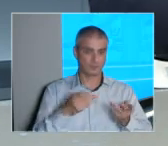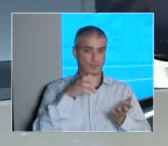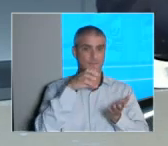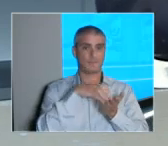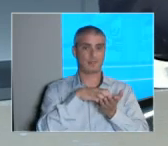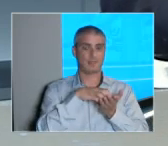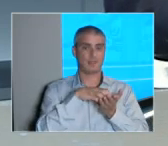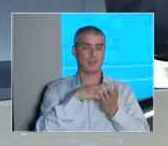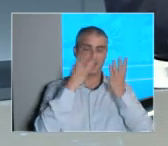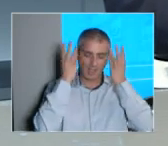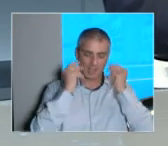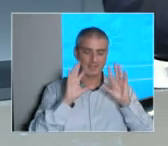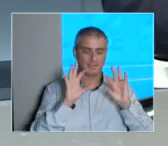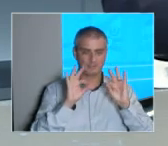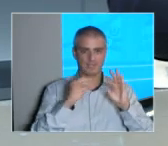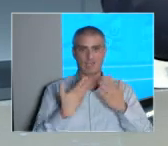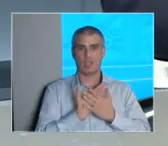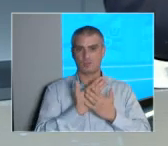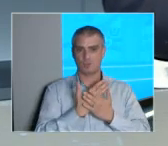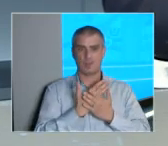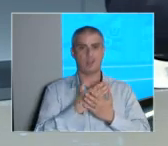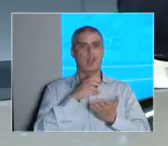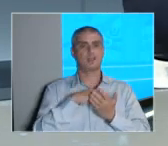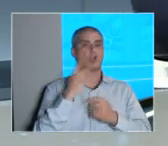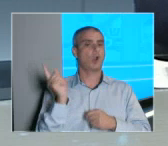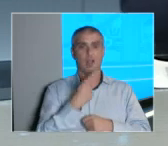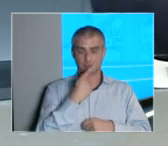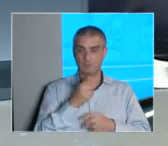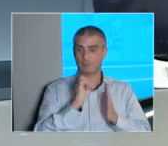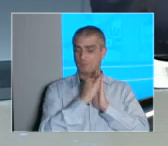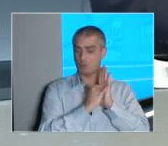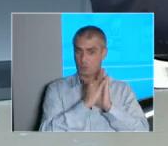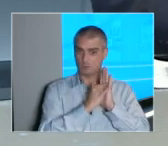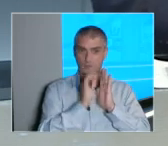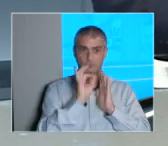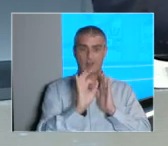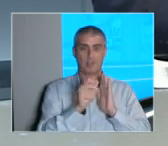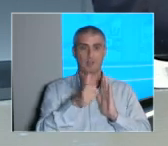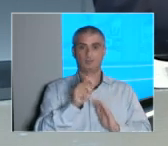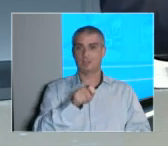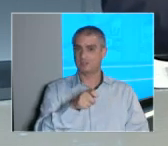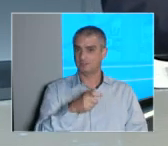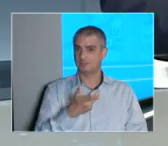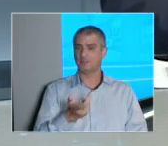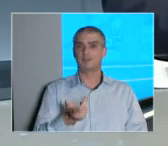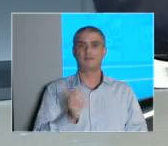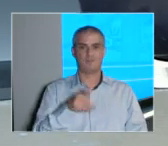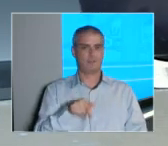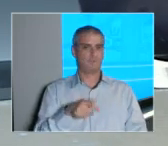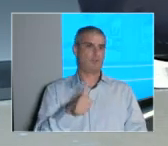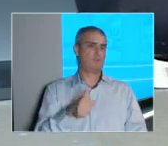באתר... חרדי מסר, אתר אקטואלי, כתר כל הזמן, בערוץ היוטיוב של ערוץ הכנסת, וגם שידורים חוזרים כאן